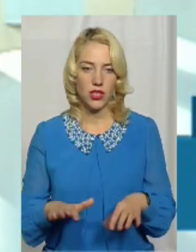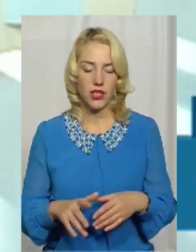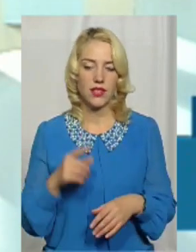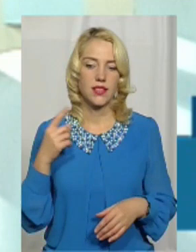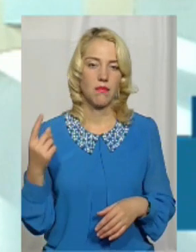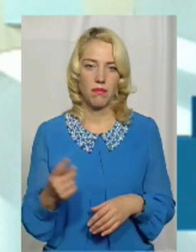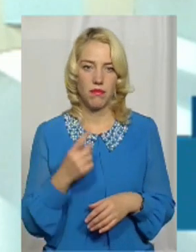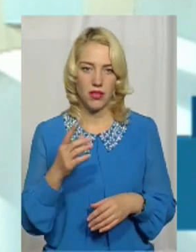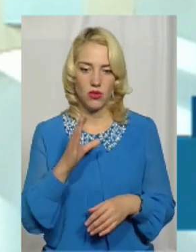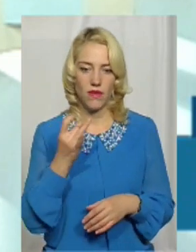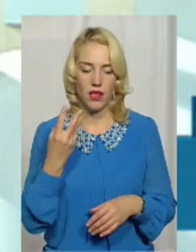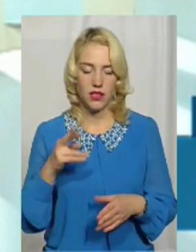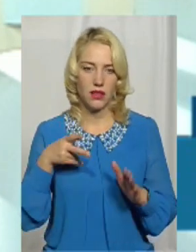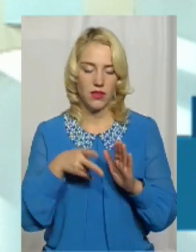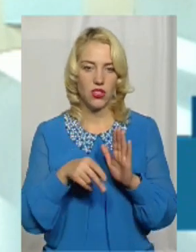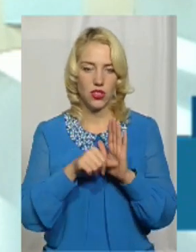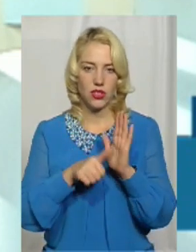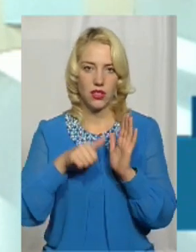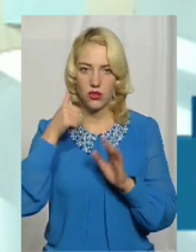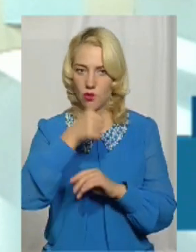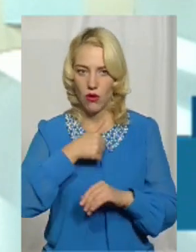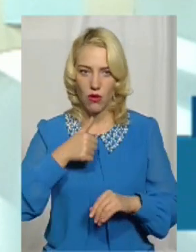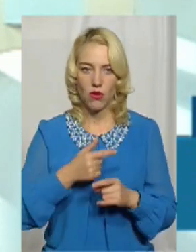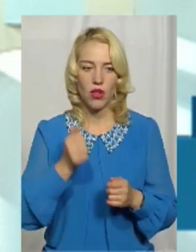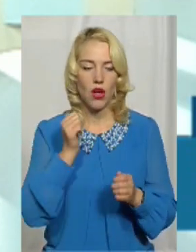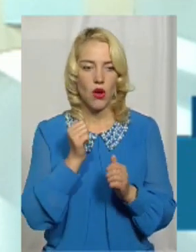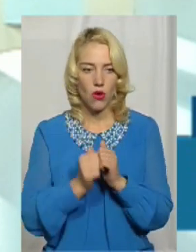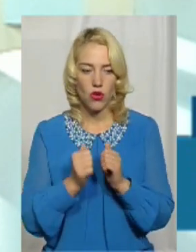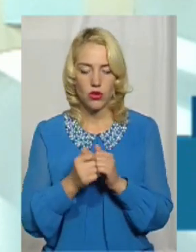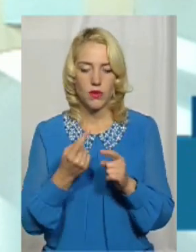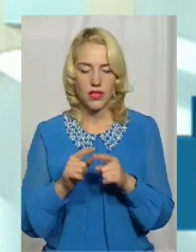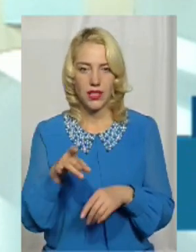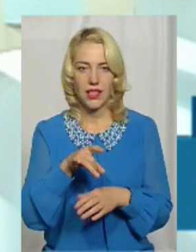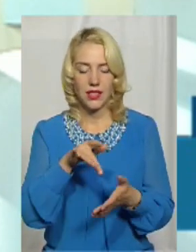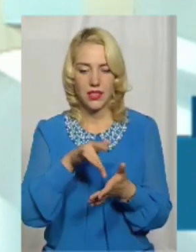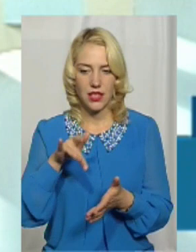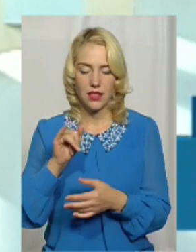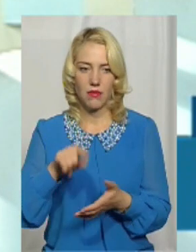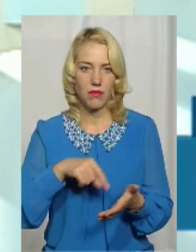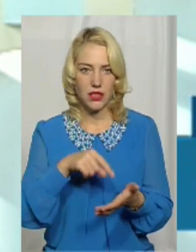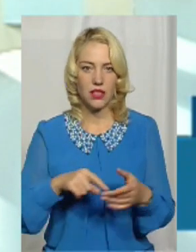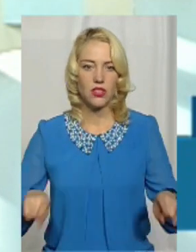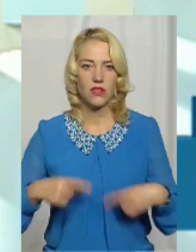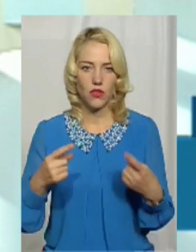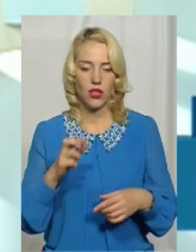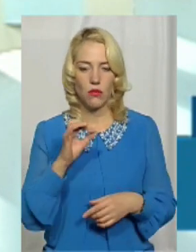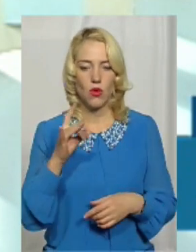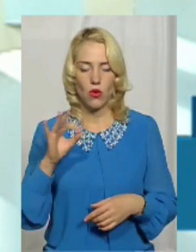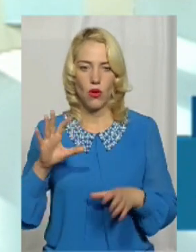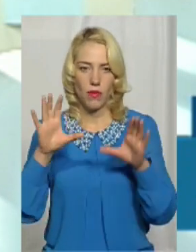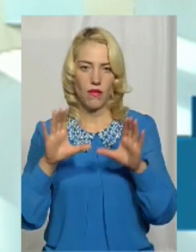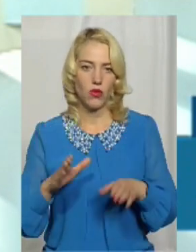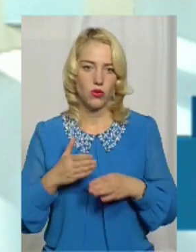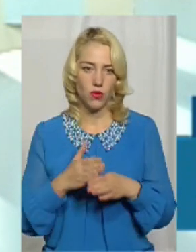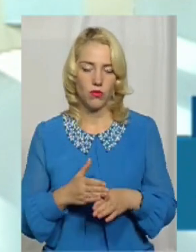із 1 вересня 2016 року в кожному із цих райцентрів і міст створили бюро правової